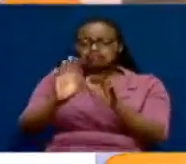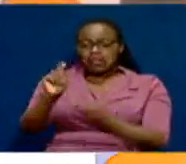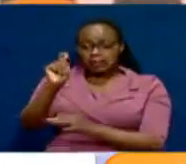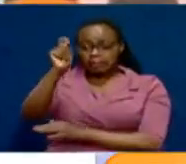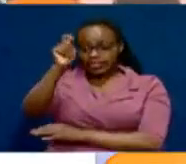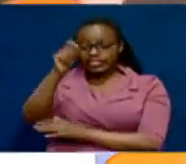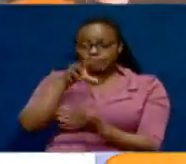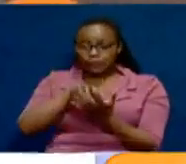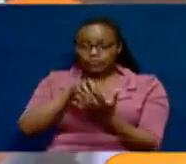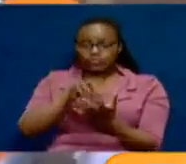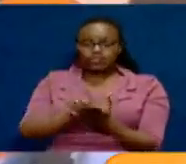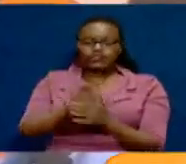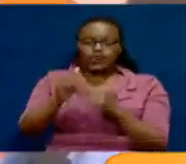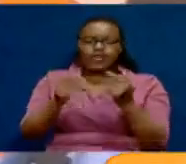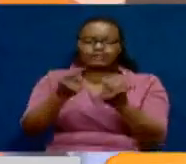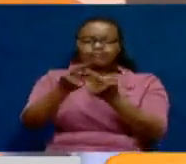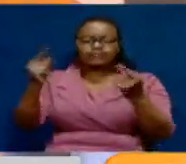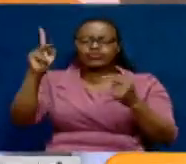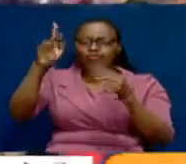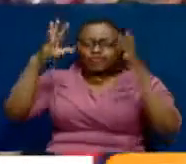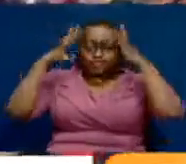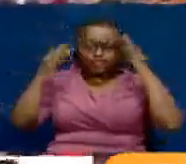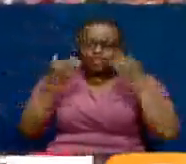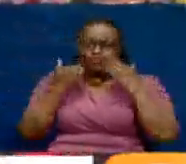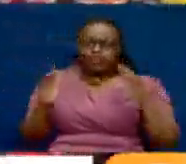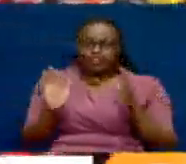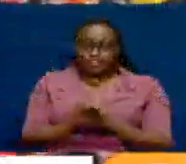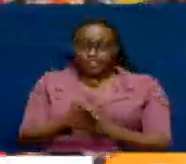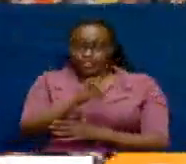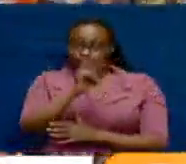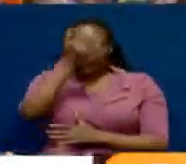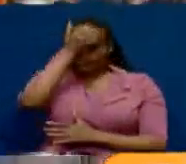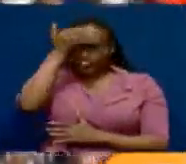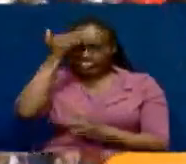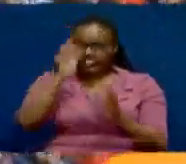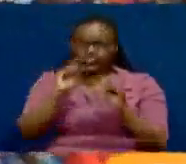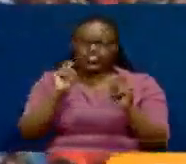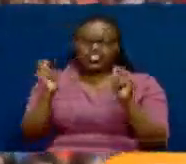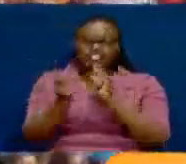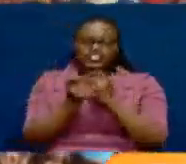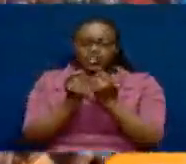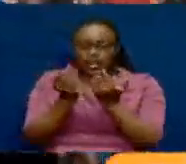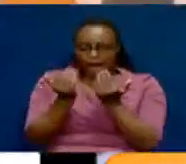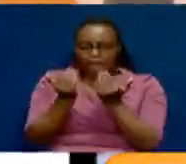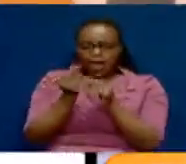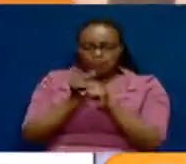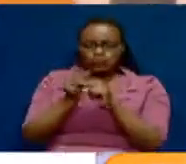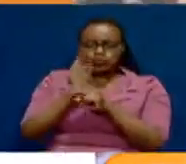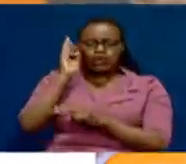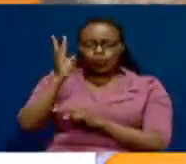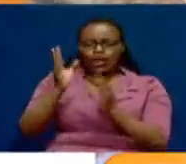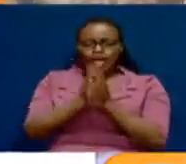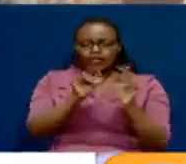Kila mahali wa Kenya wameamua. Tayari wameshaona ya kwamba mabadiliko inakuja. Na